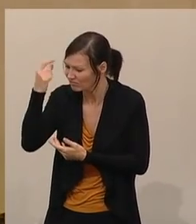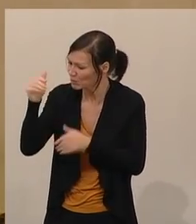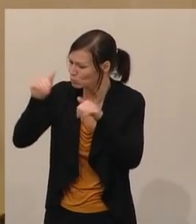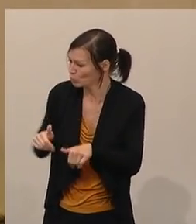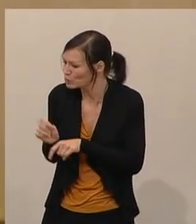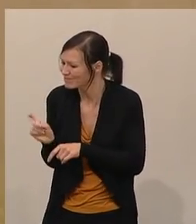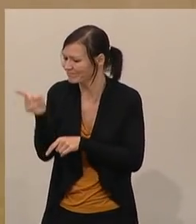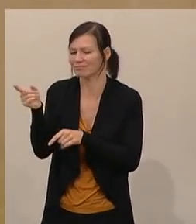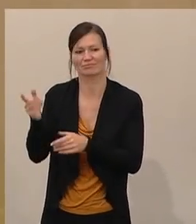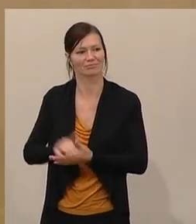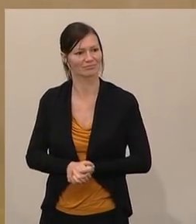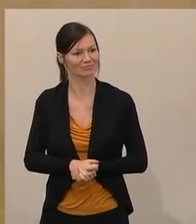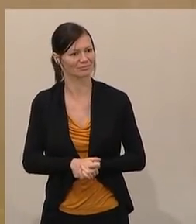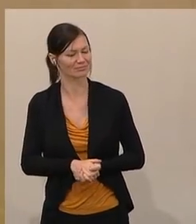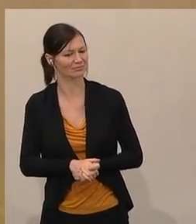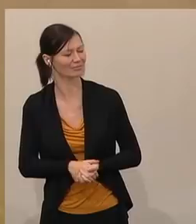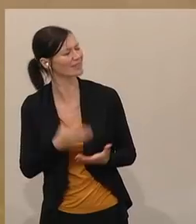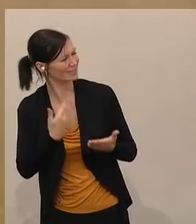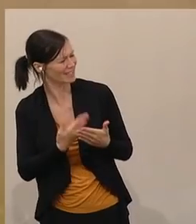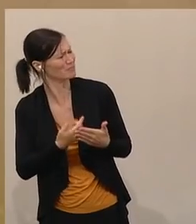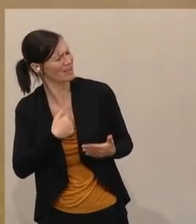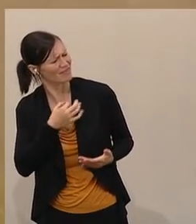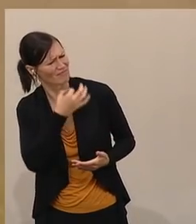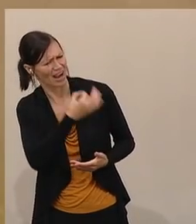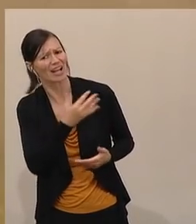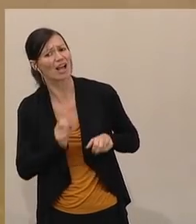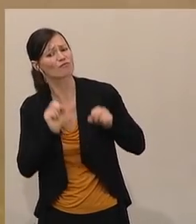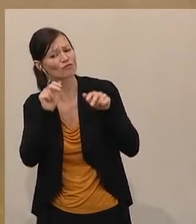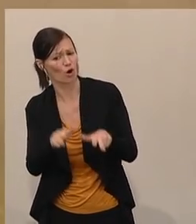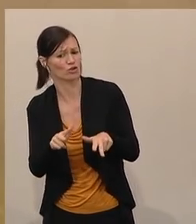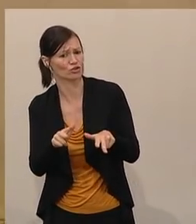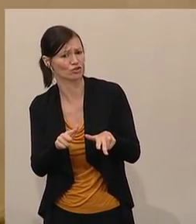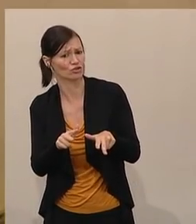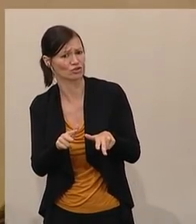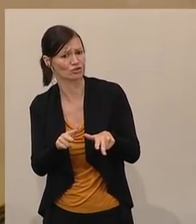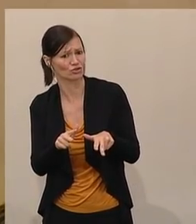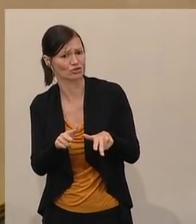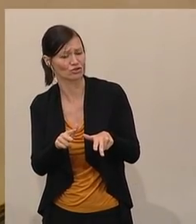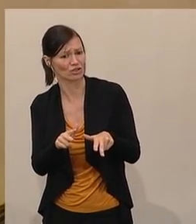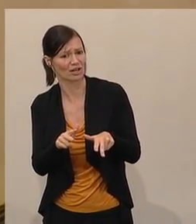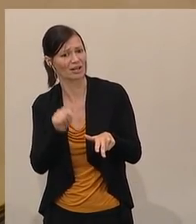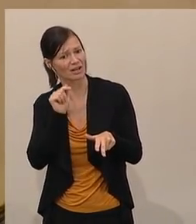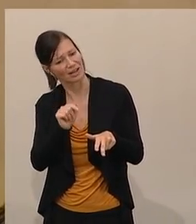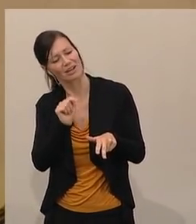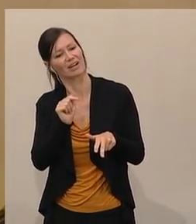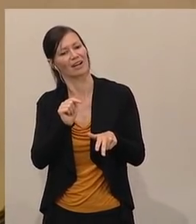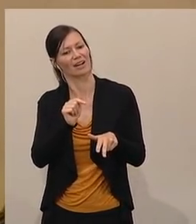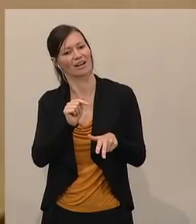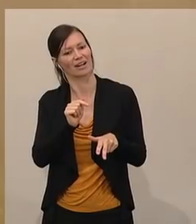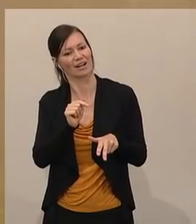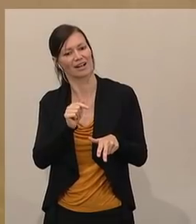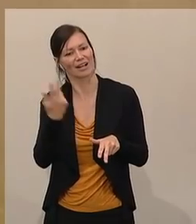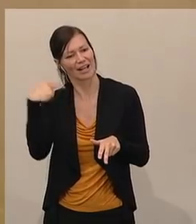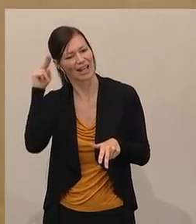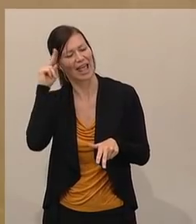interessierte Staatsbürgerin: Konnte oder wollte der Frosch, in unserem Fall der Schutzheilige aller Routenschließer